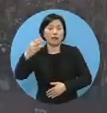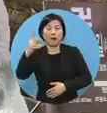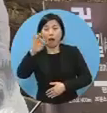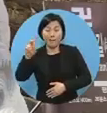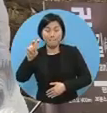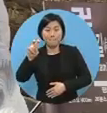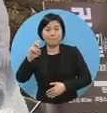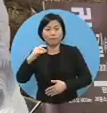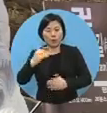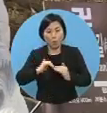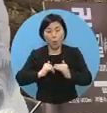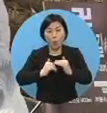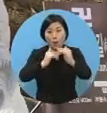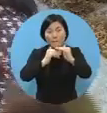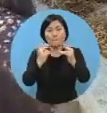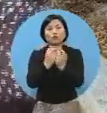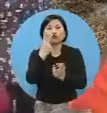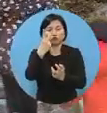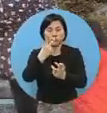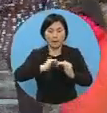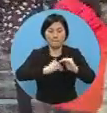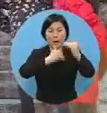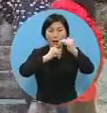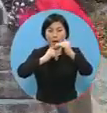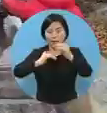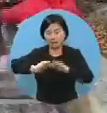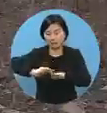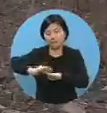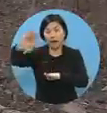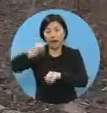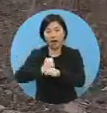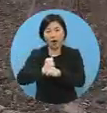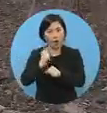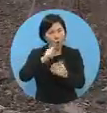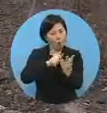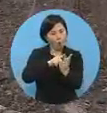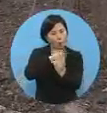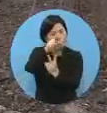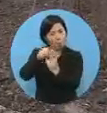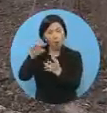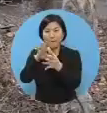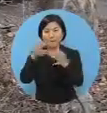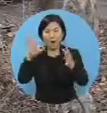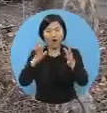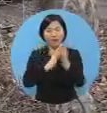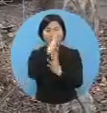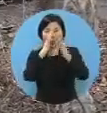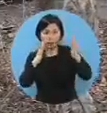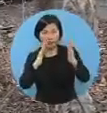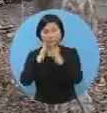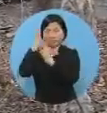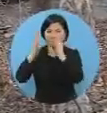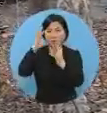계단과 평길 두 곳이 있습니다. 어느 길이건 우거진 숲속으로 나 있어 아기자기한 자연의